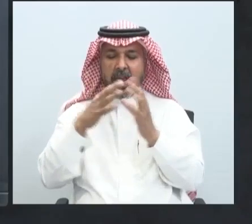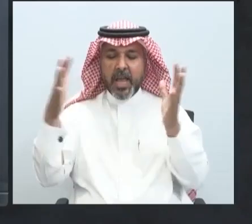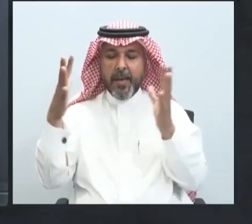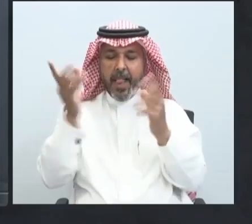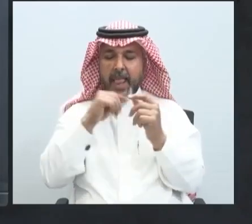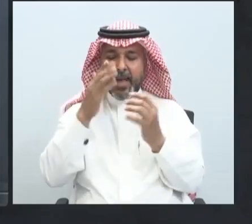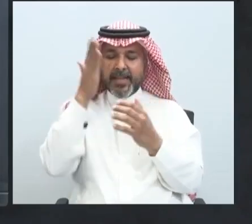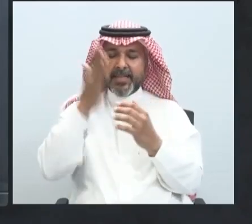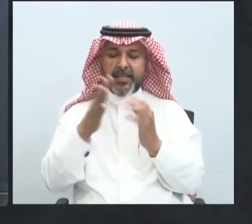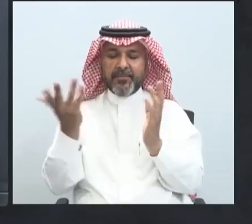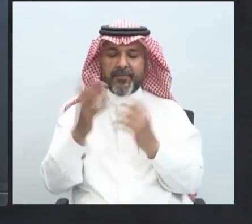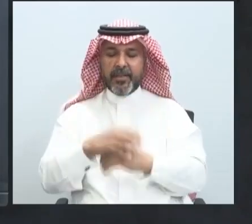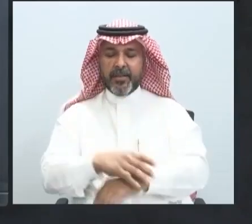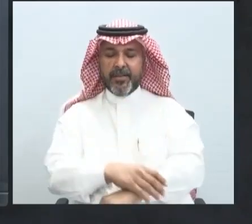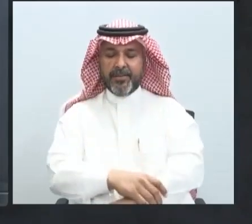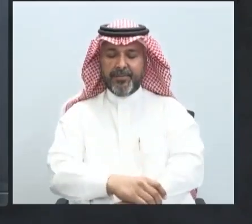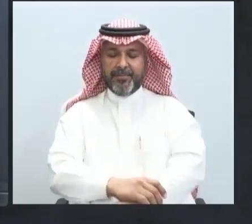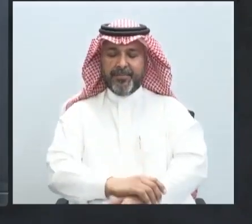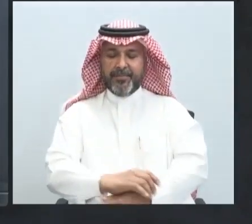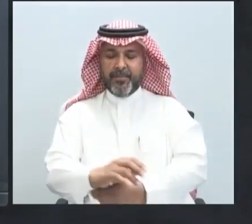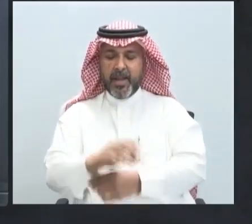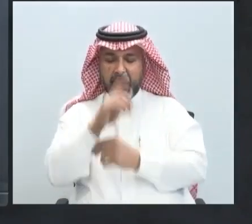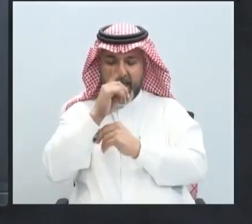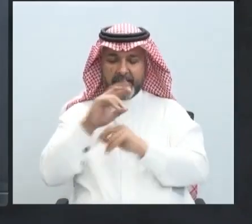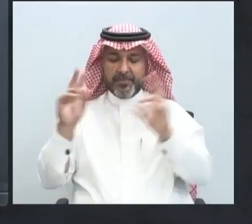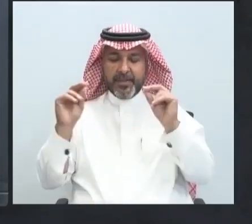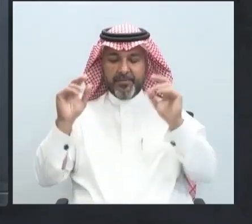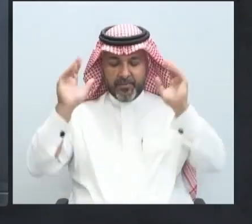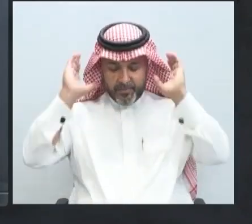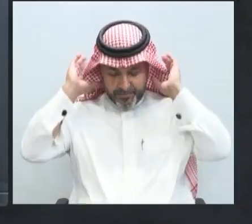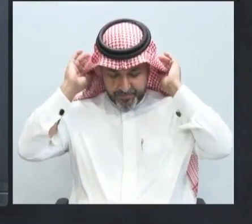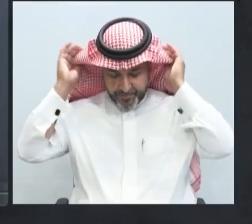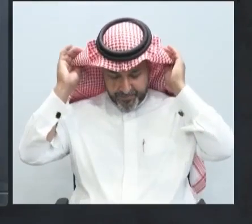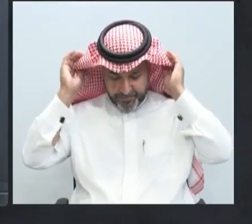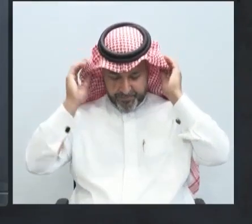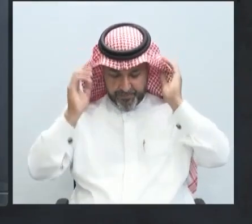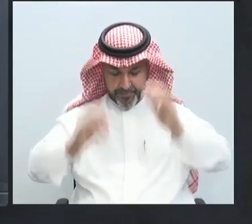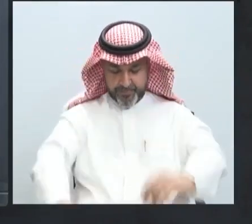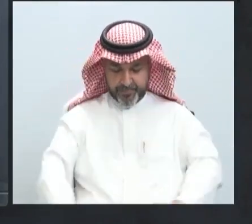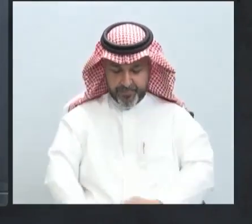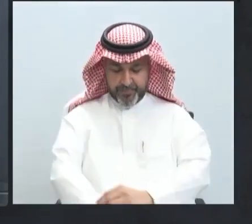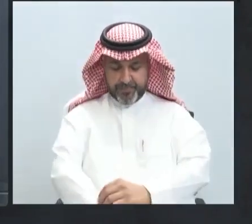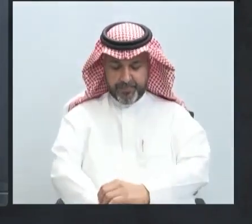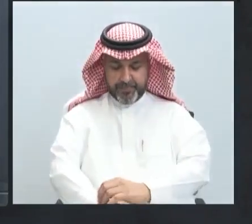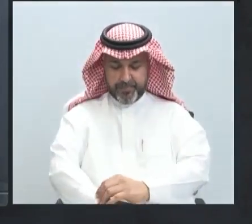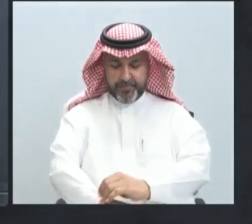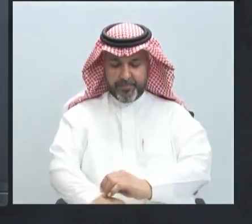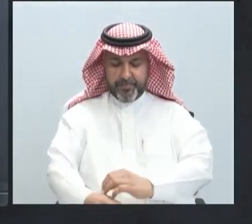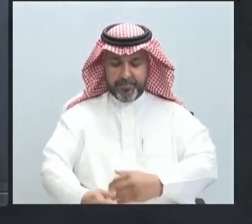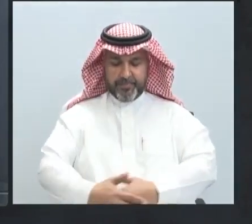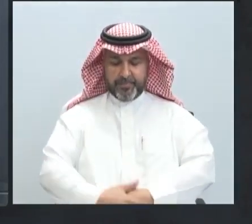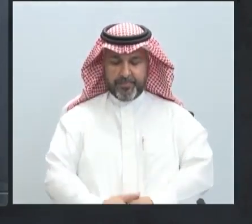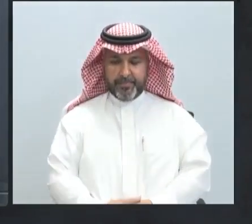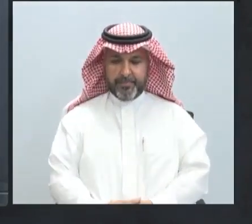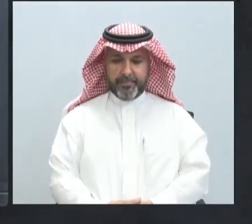اذا اهم فارق هو في عمليه الانفصال في الانقسام المتساوي كان الكروموسوم على شكل اكس